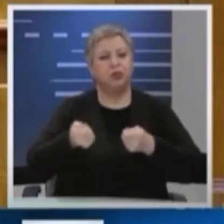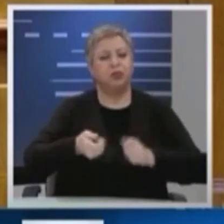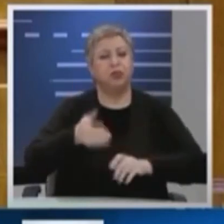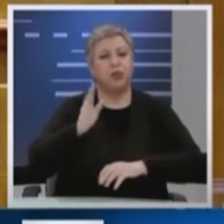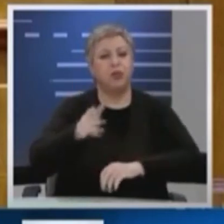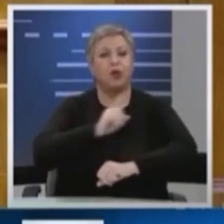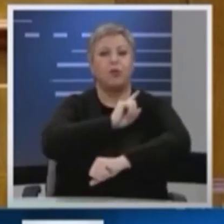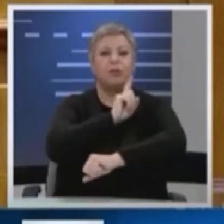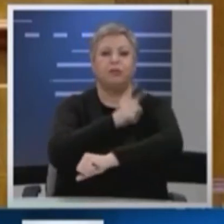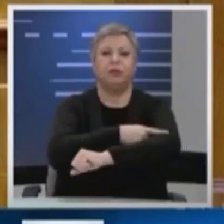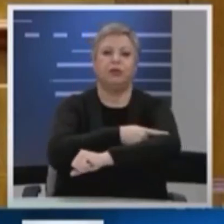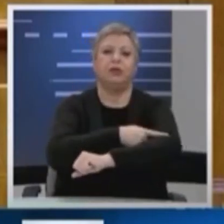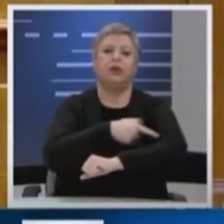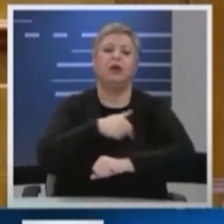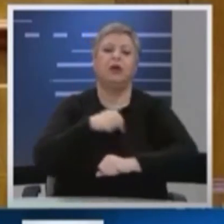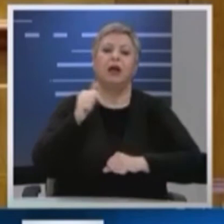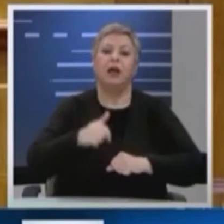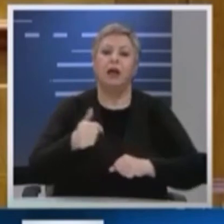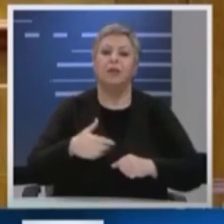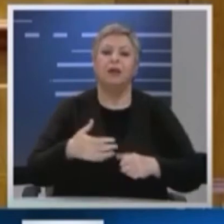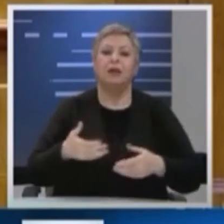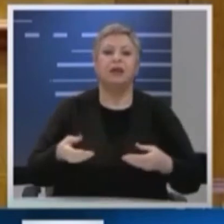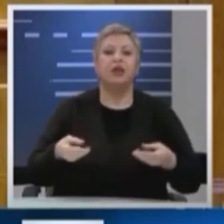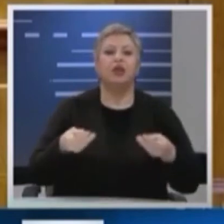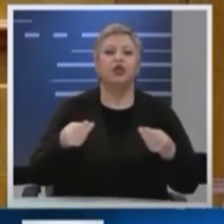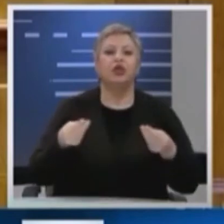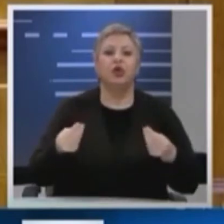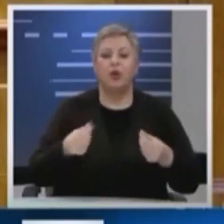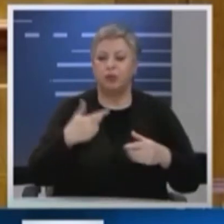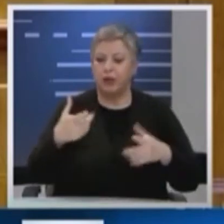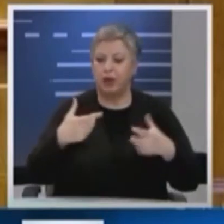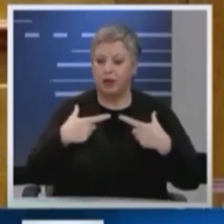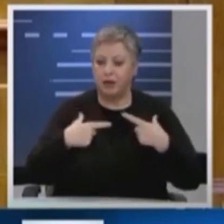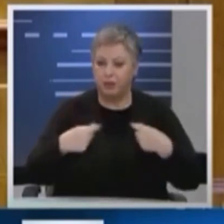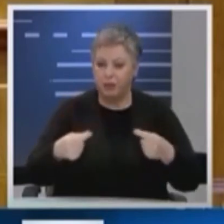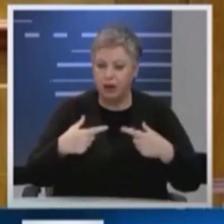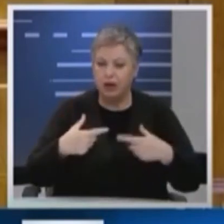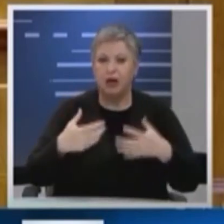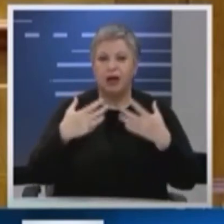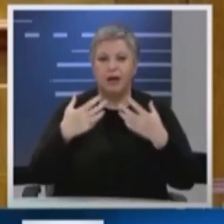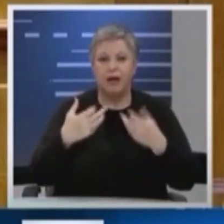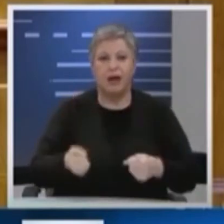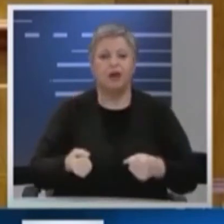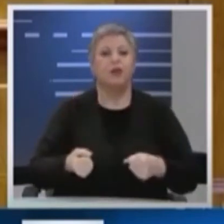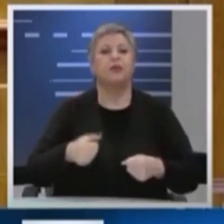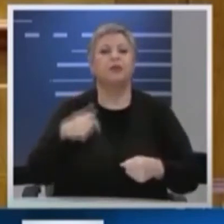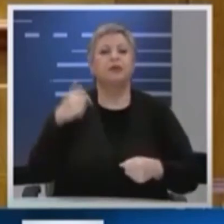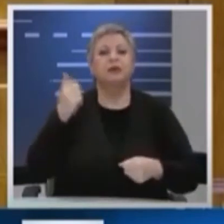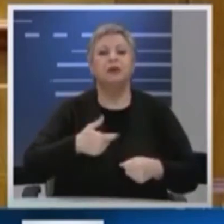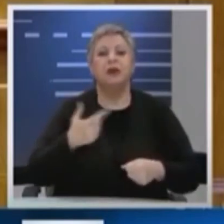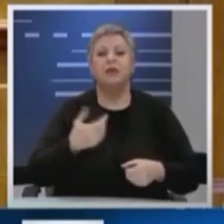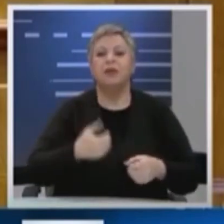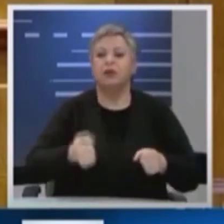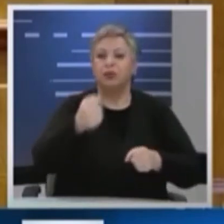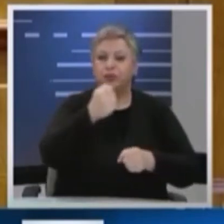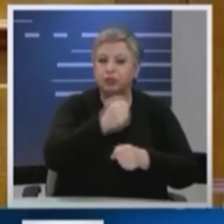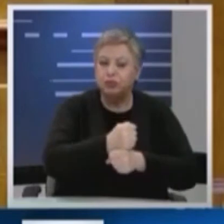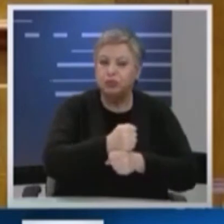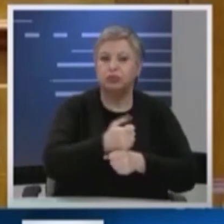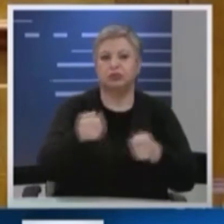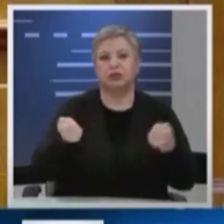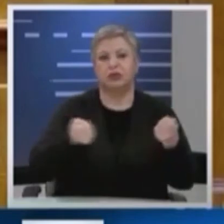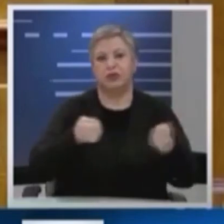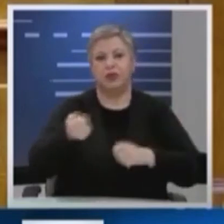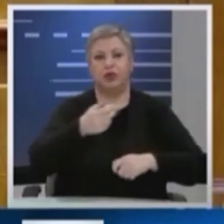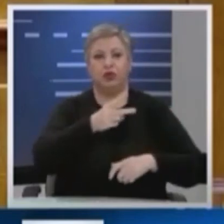στη διακυβέρνηση της χώρας, όπως δείχνουν η πληθώρα των στελεχών της παράταξής μας σε όλη την Ελλάδα.